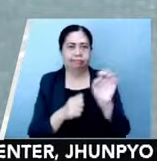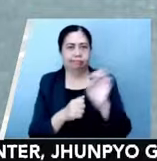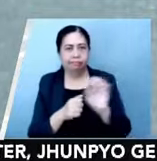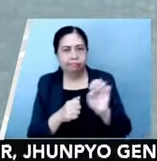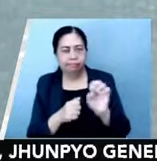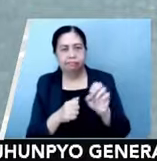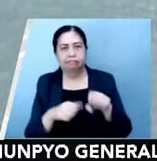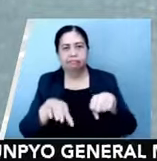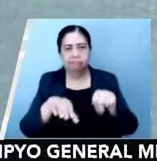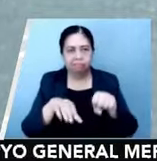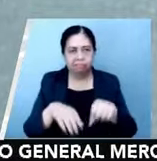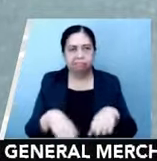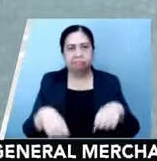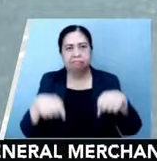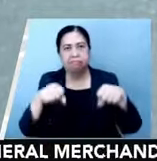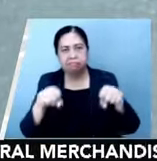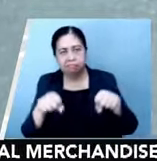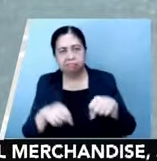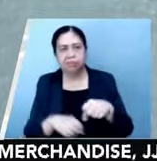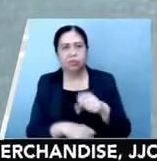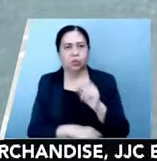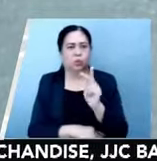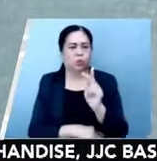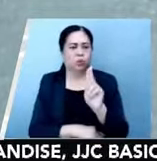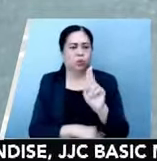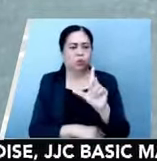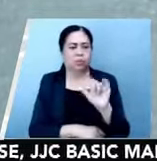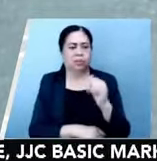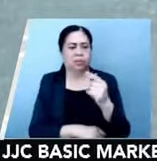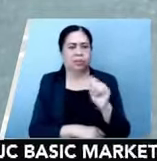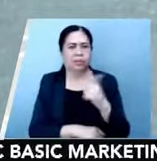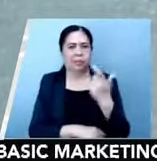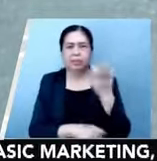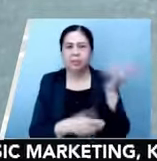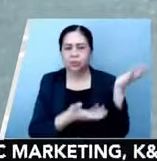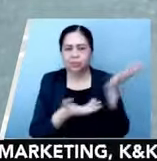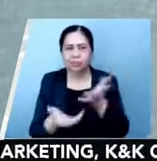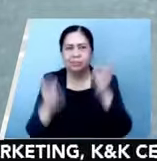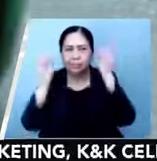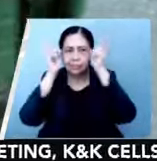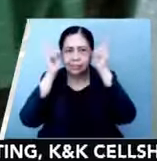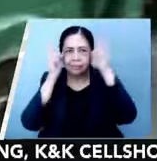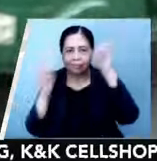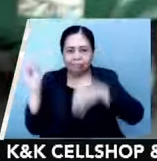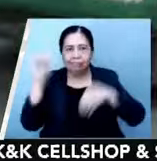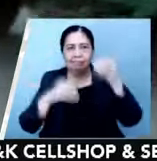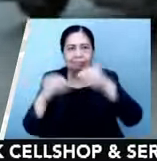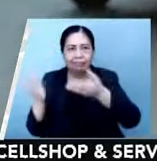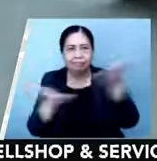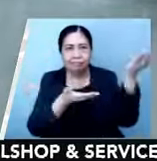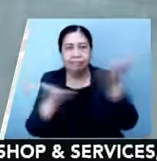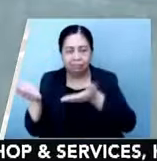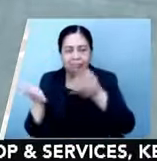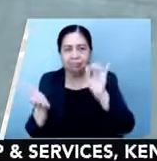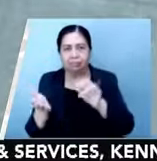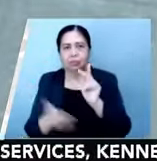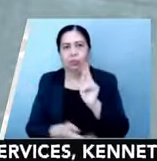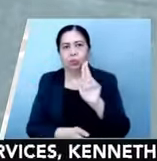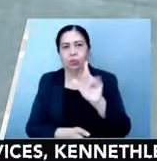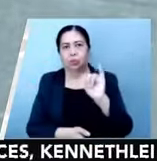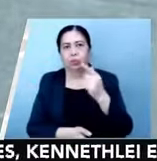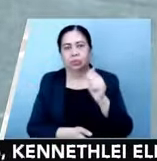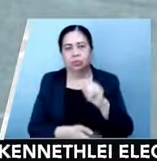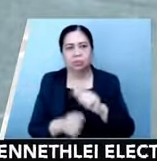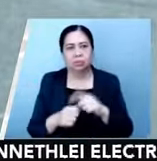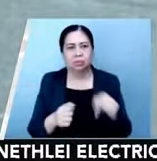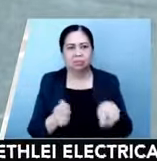mga kuliglig. Pero dito sa aking likuran, ito yung mga sinasakyan o dito sumasakay yung mga pasahero ng e-trike